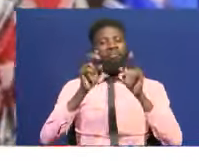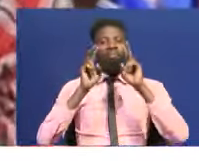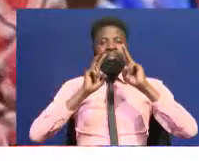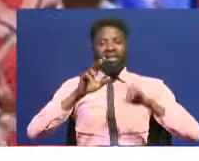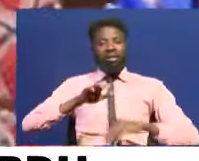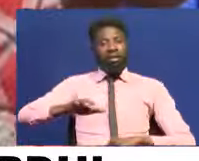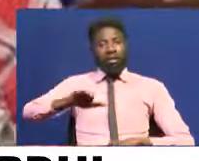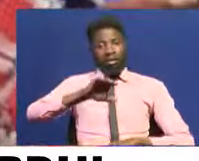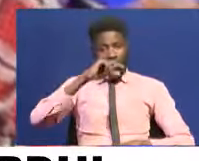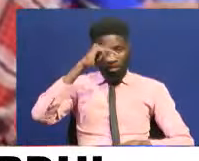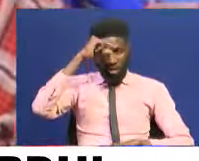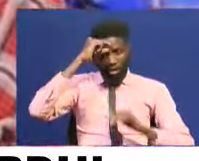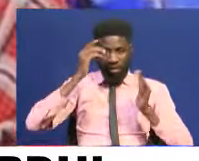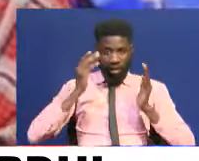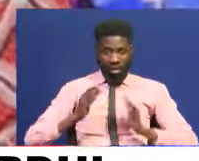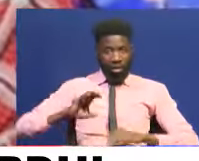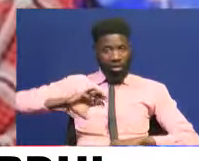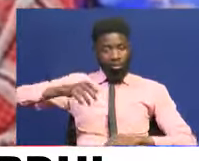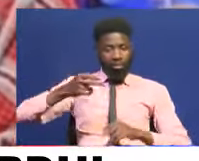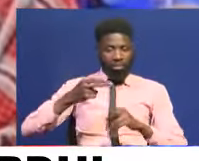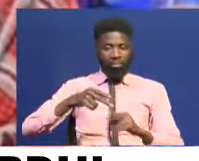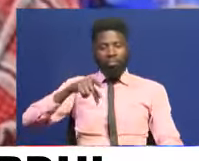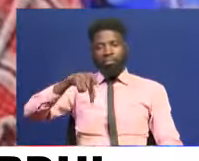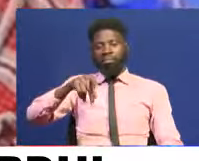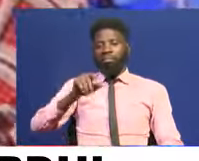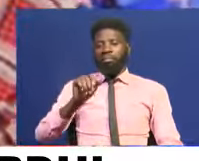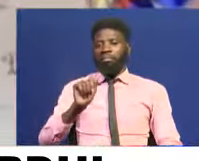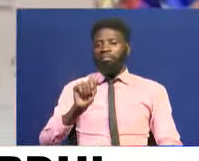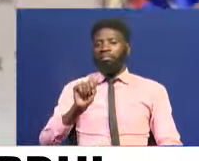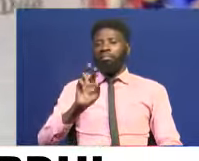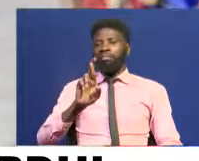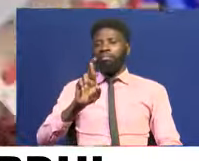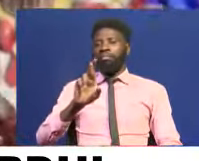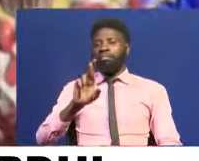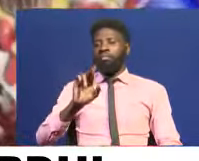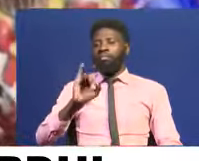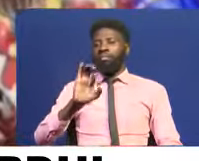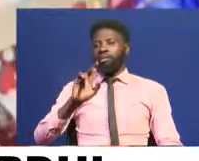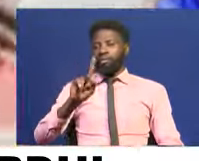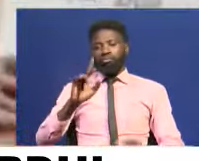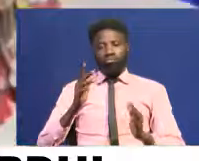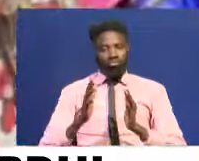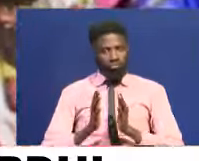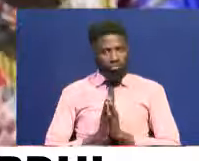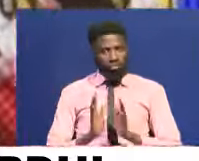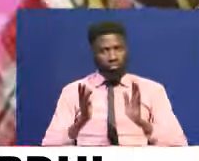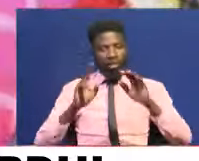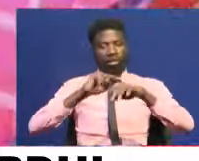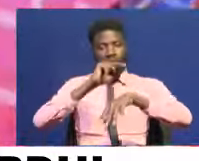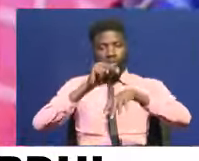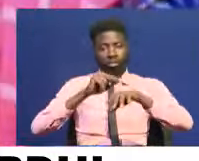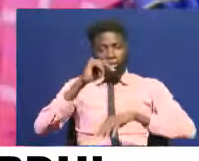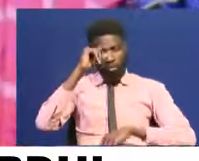Ole Ntutu alipongeza juhudi za serikali ya kitaifa kuleta maendeleo katika kaunti hiyo.